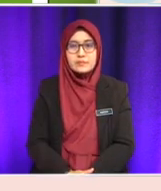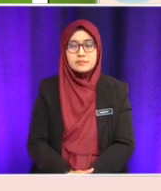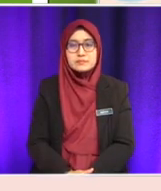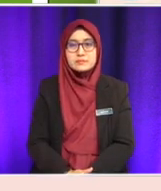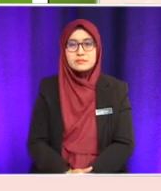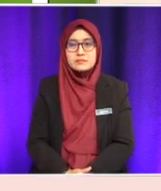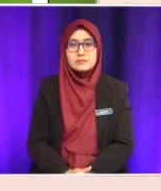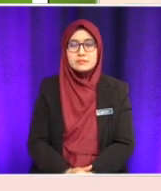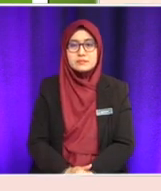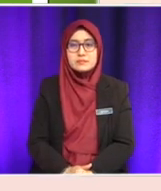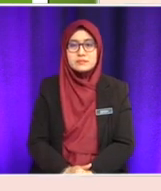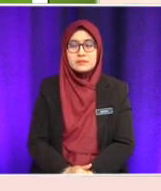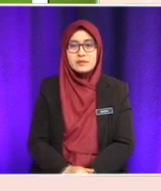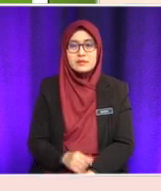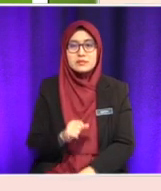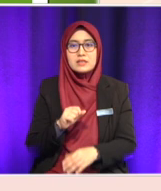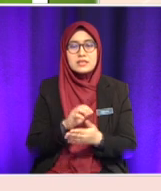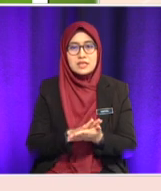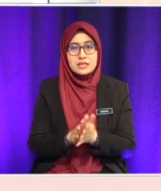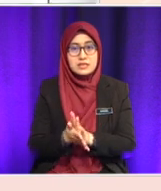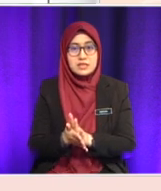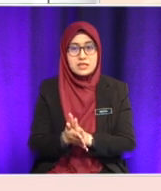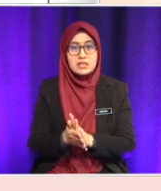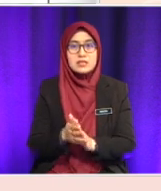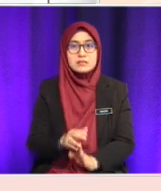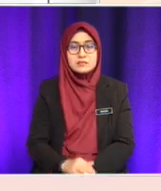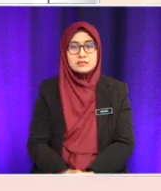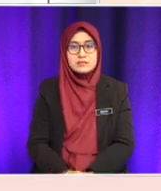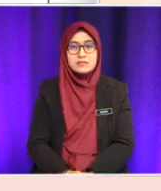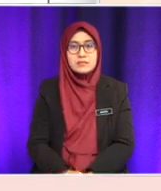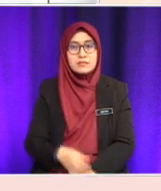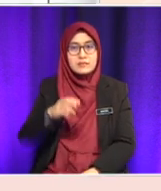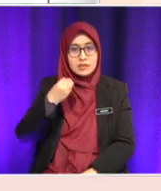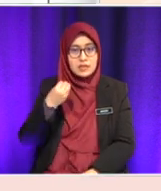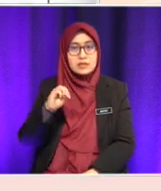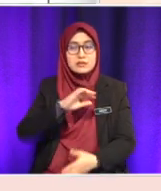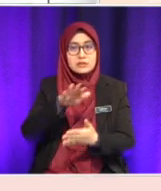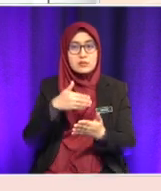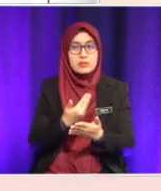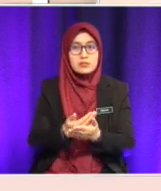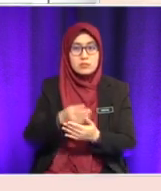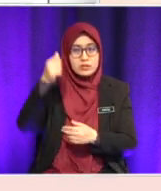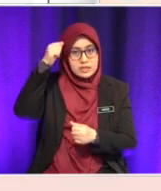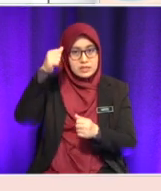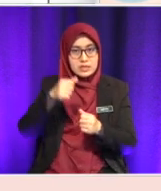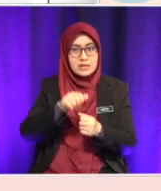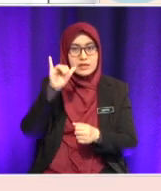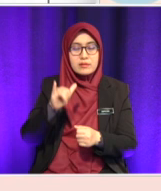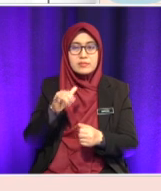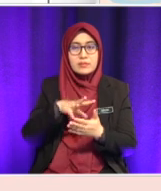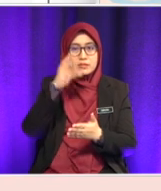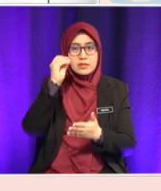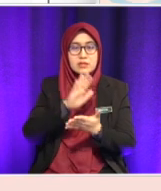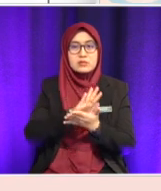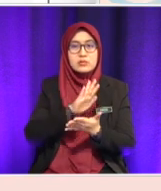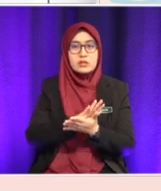mengenai kejadian tersebut Lalu Ibu numendali Pun 999 untuk